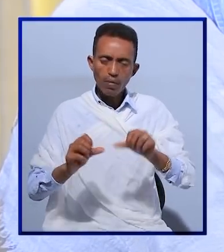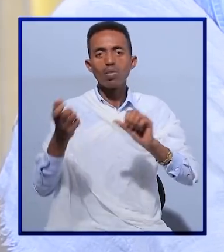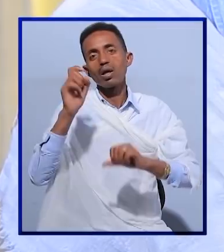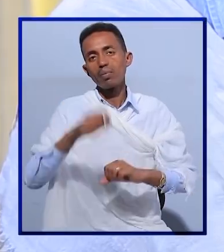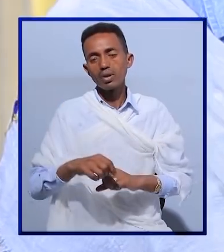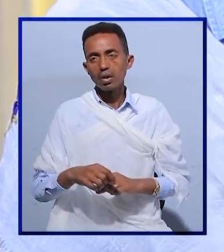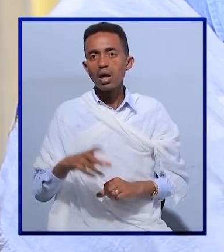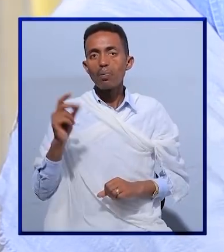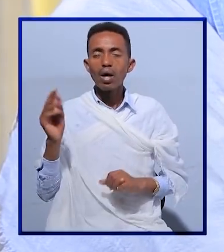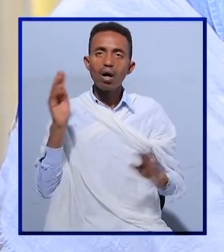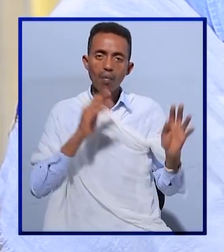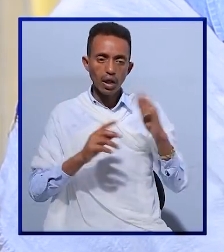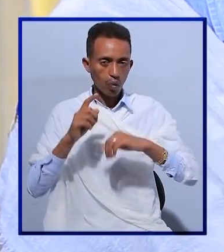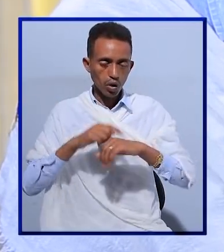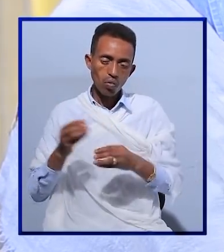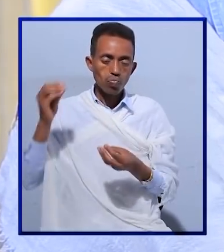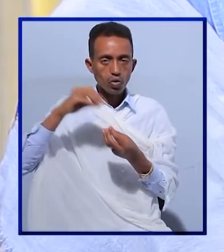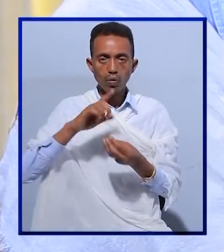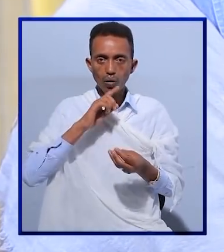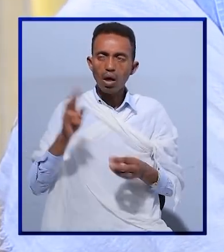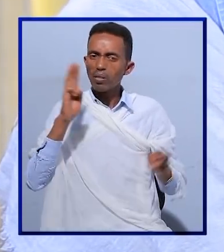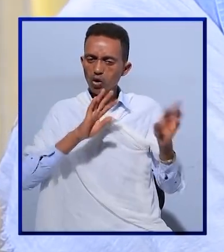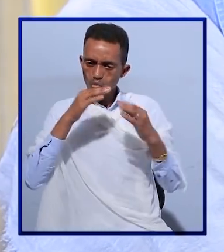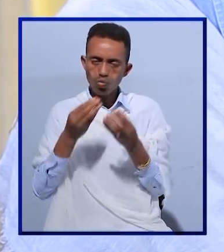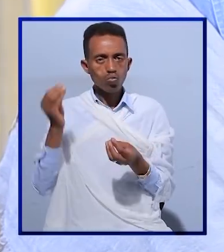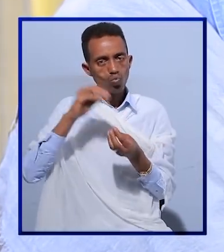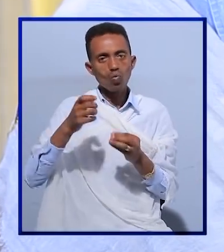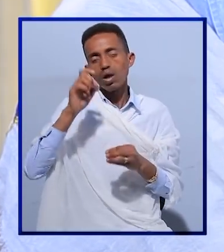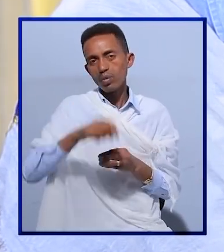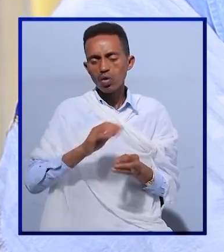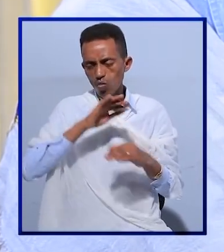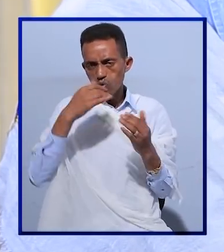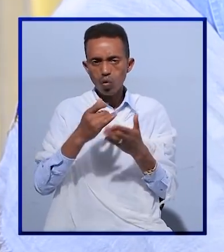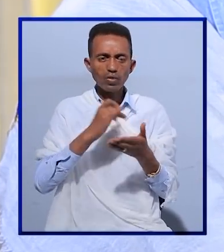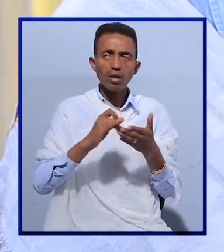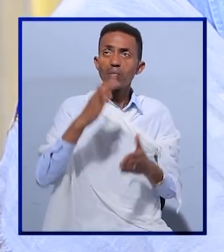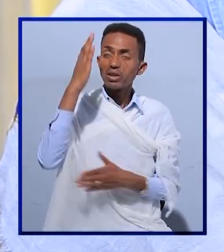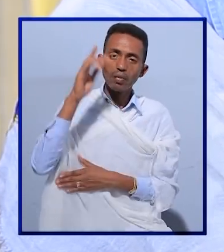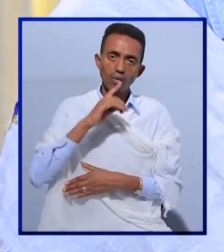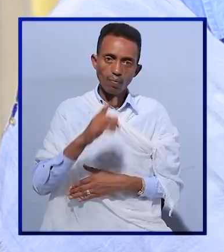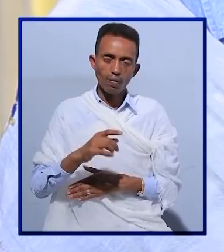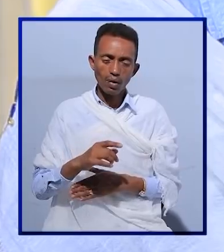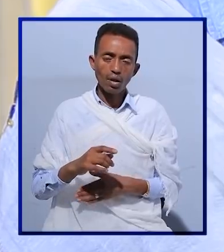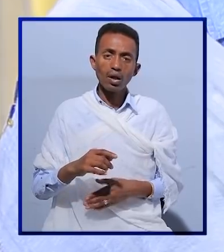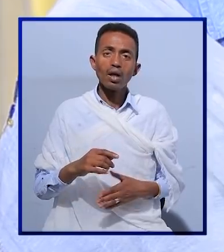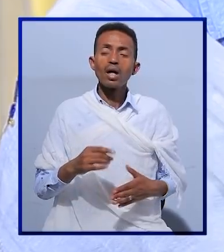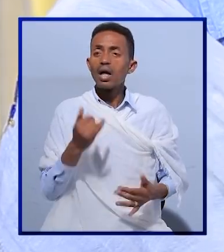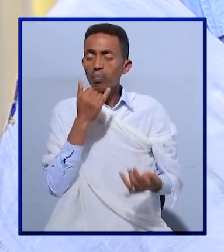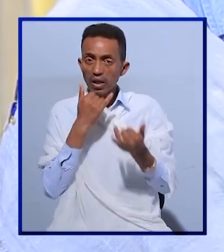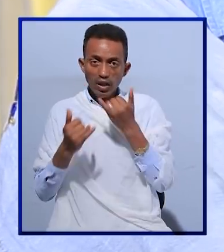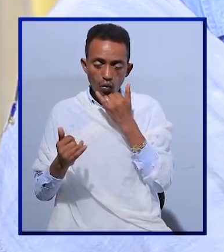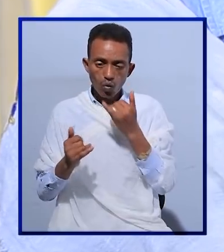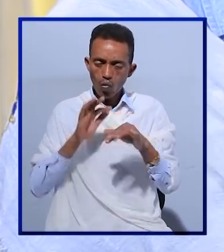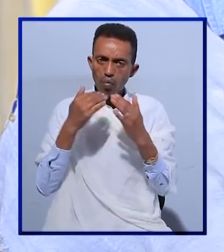የምንመሰክርበት ነው። ይሄ ደግሞ ሁል ጊዜ ነው መሆን ያለበት፣ በመከራው ጊዜም ጭምር ማለት ነው፣ በችግሩም ጊዜ አይደለም። ሁሉ ጻድቅ በጊዜ ርቱ